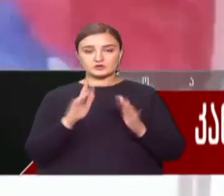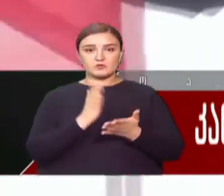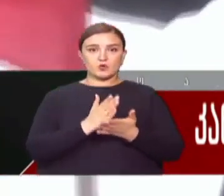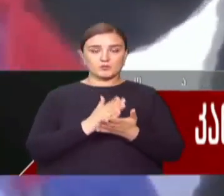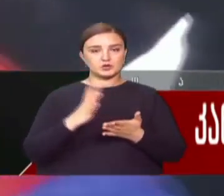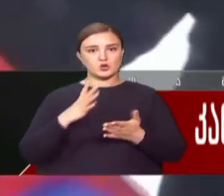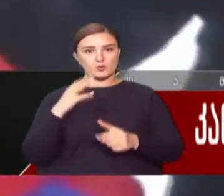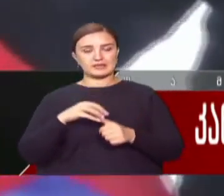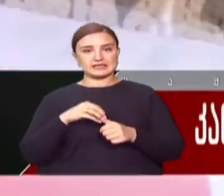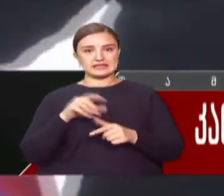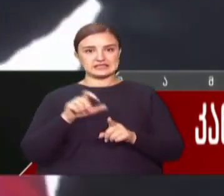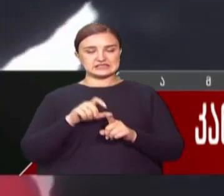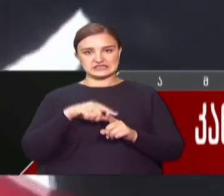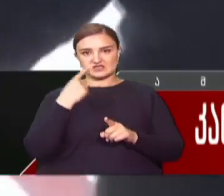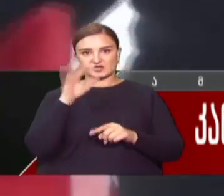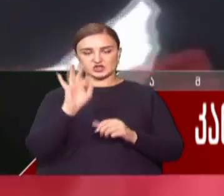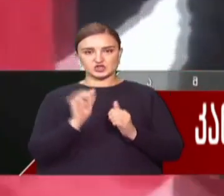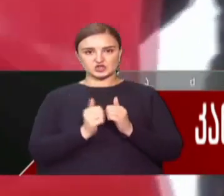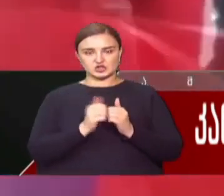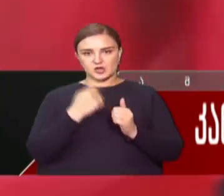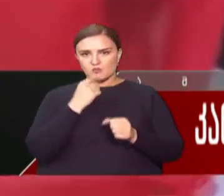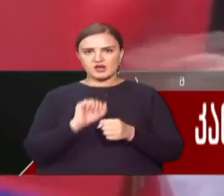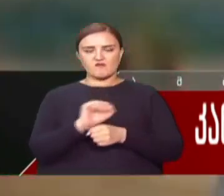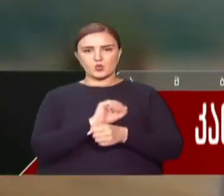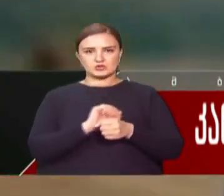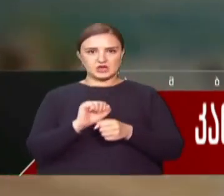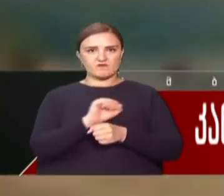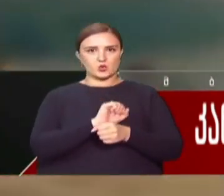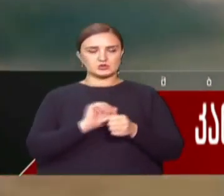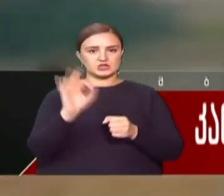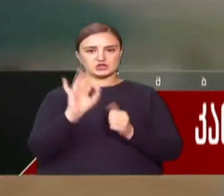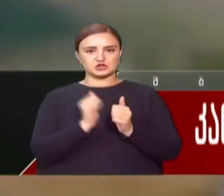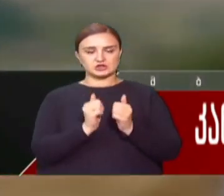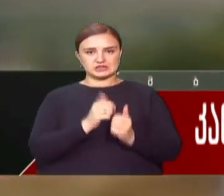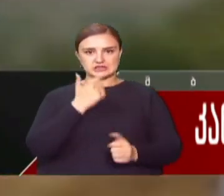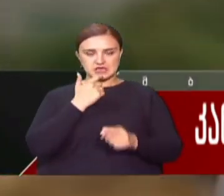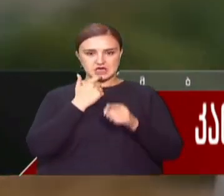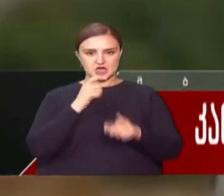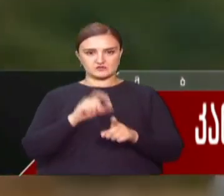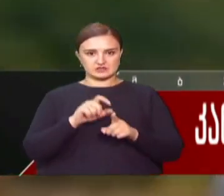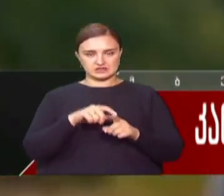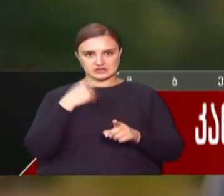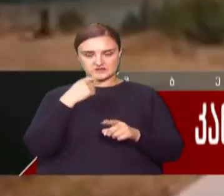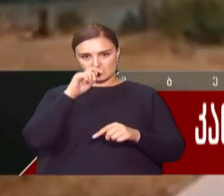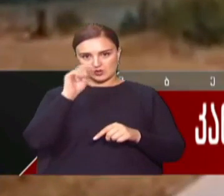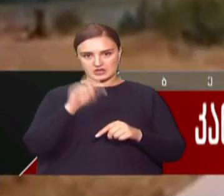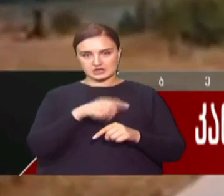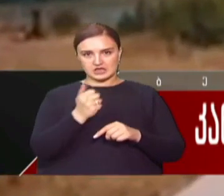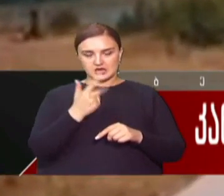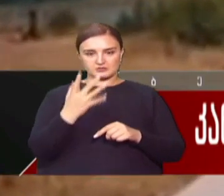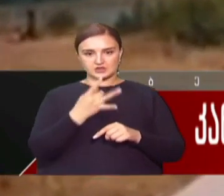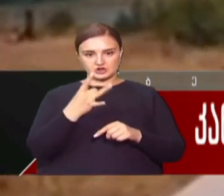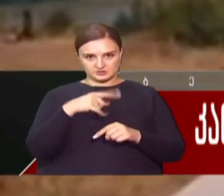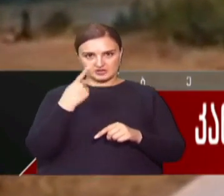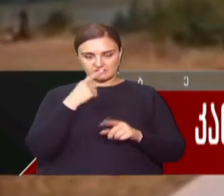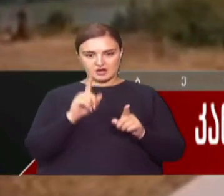თუ ყოფილ ლიდერთა რიტორიკაში ხშირად ჟღერდა რევოლუციური ხმა. Ყველაზე ხშირად მიხეილ სააკაშვილის ტონში, რომელმაც უკრაინიდანაც რამდენ ჯერმე